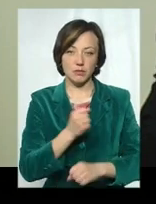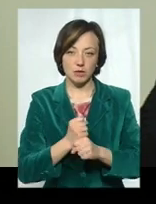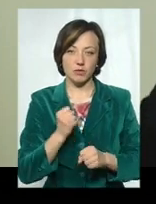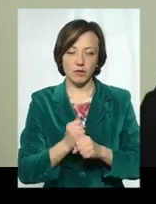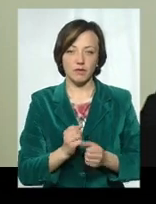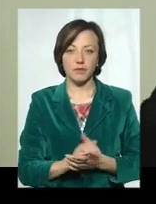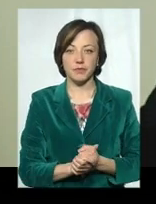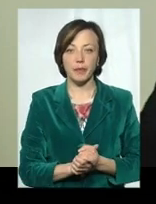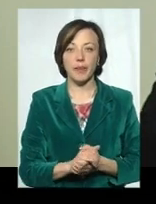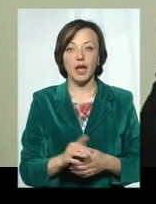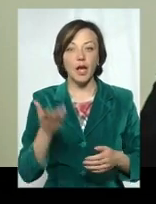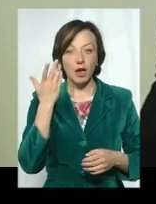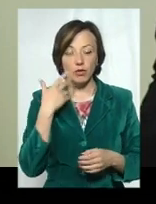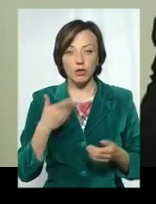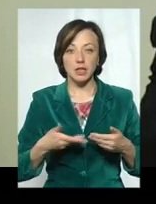І